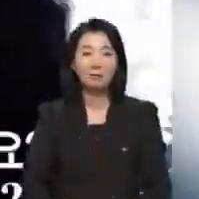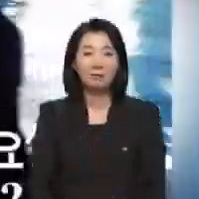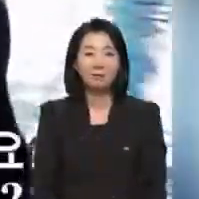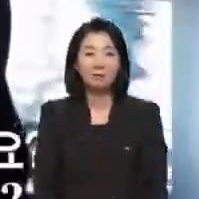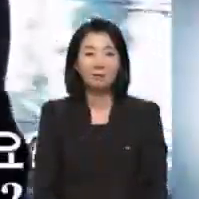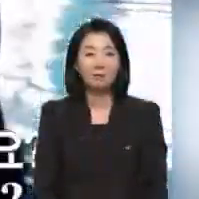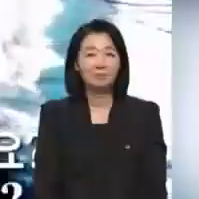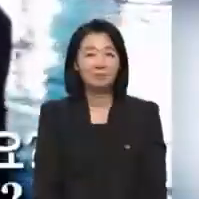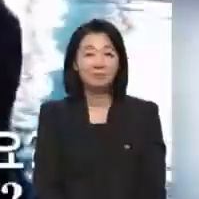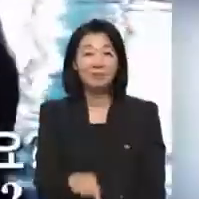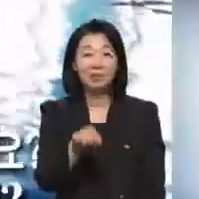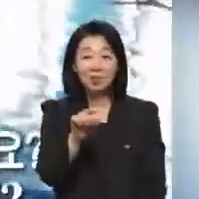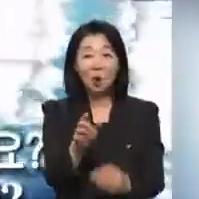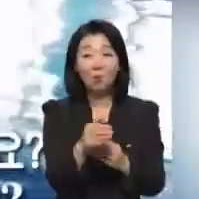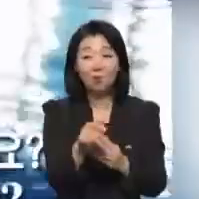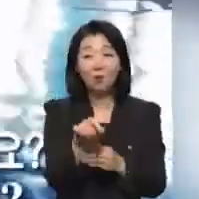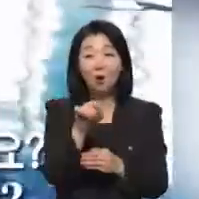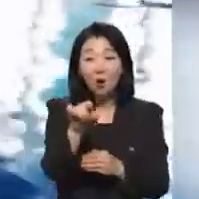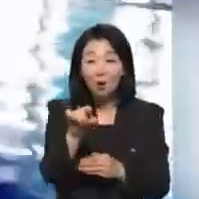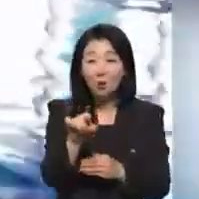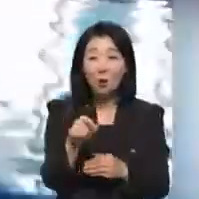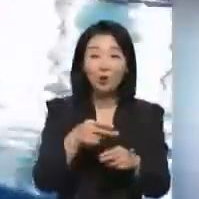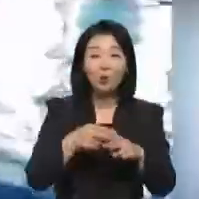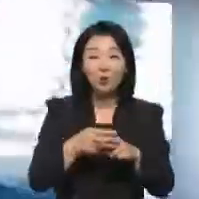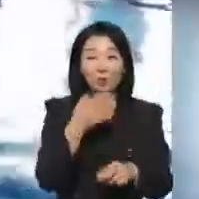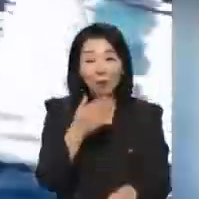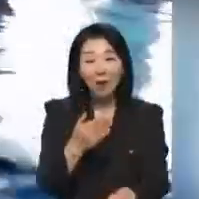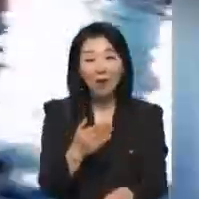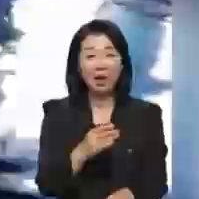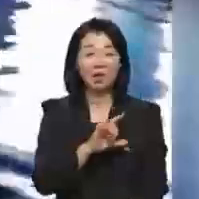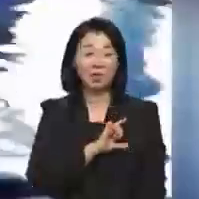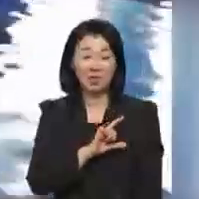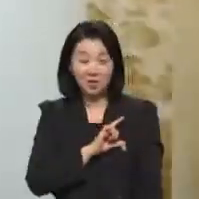What kind of recipe do you have in mind? It is sturgeon.